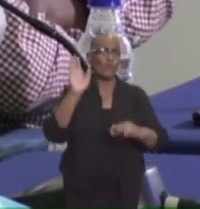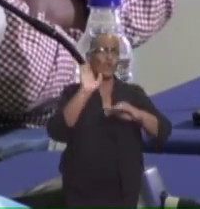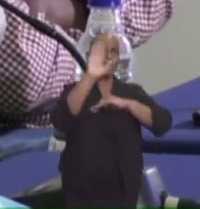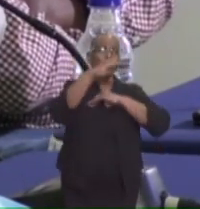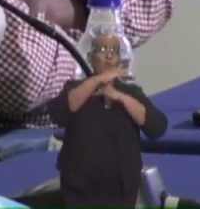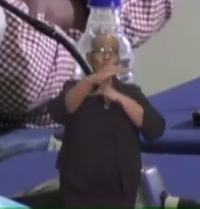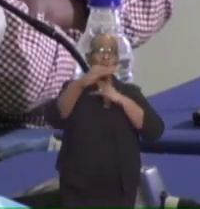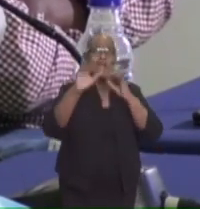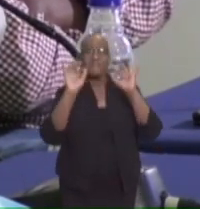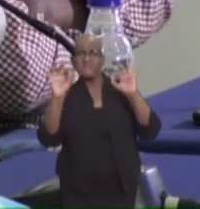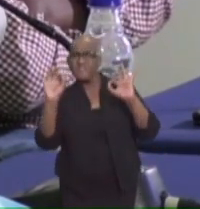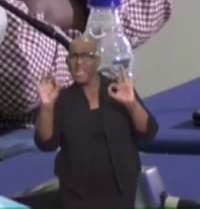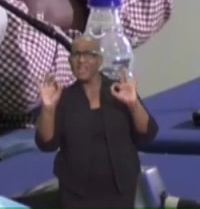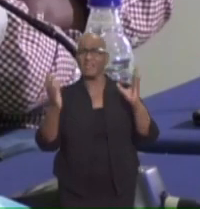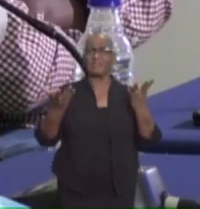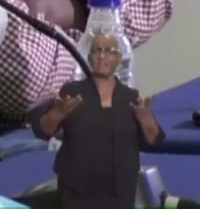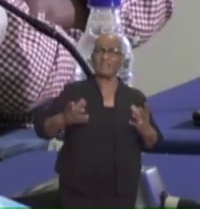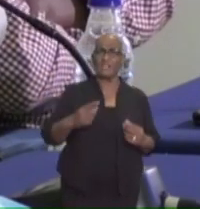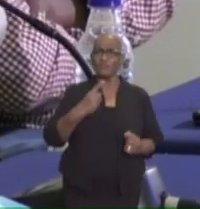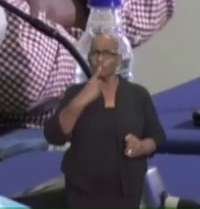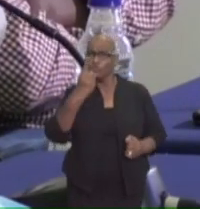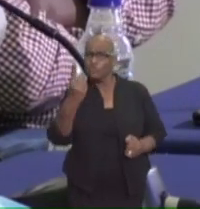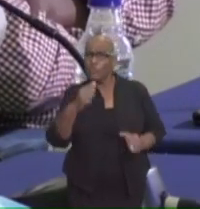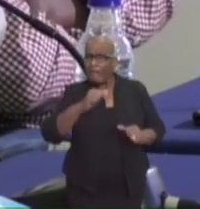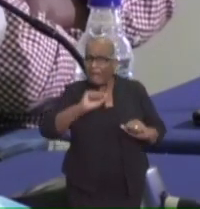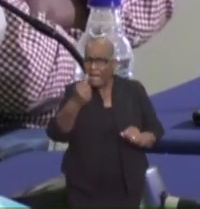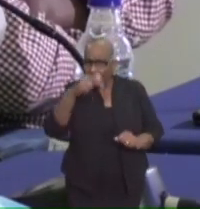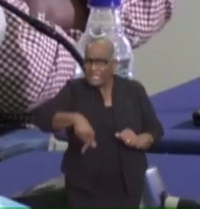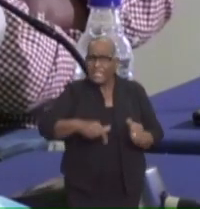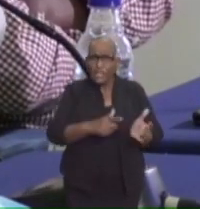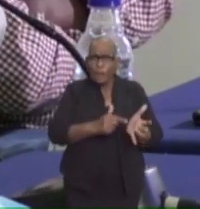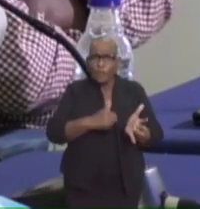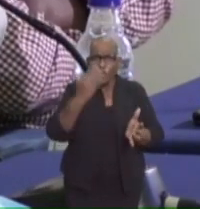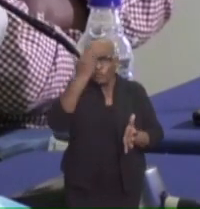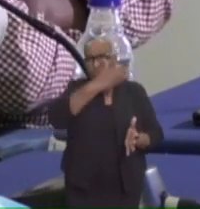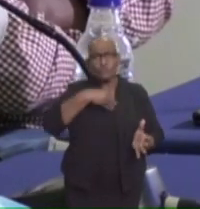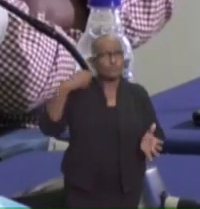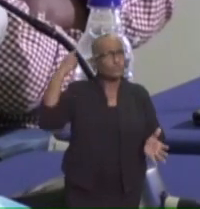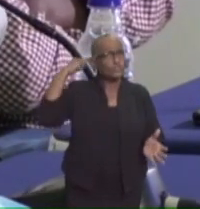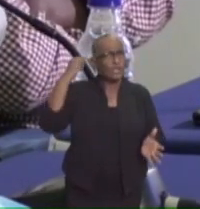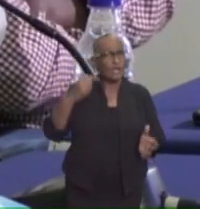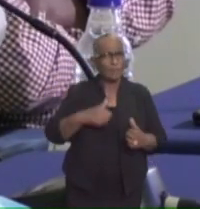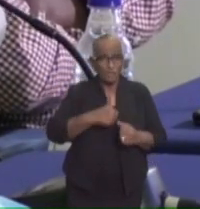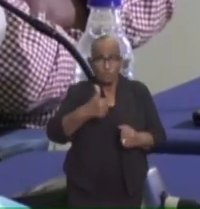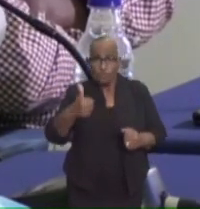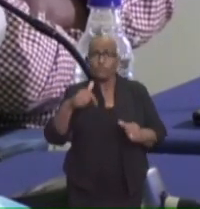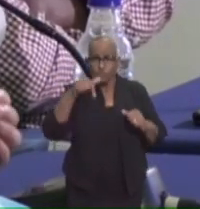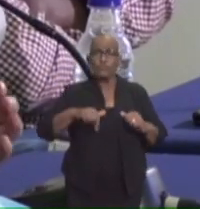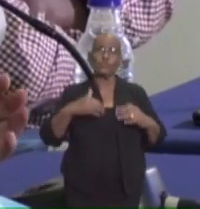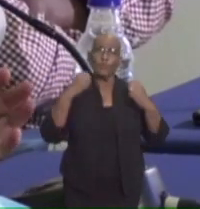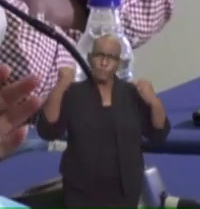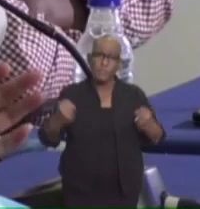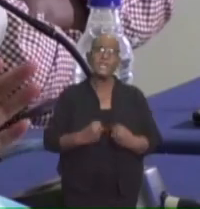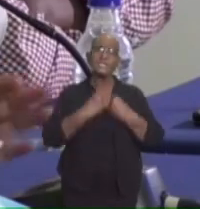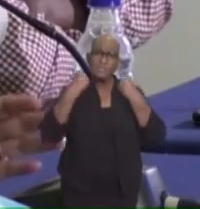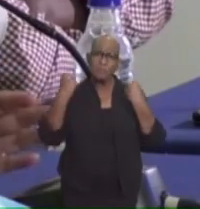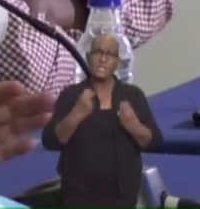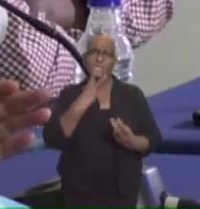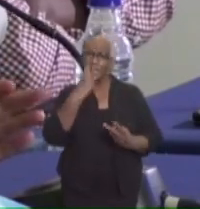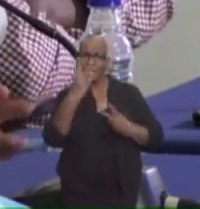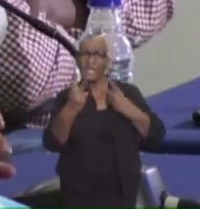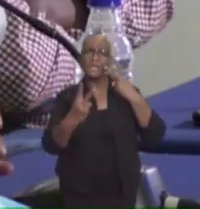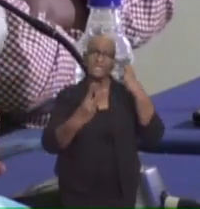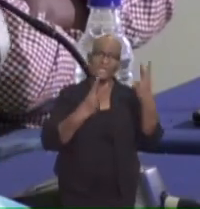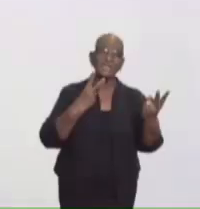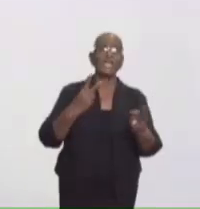is. Is het te doen voor Suriname? En als het goed is, zijn ze daarmee bezig. Dus die adviezen